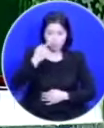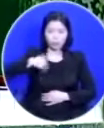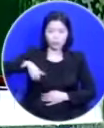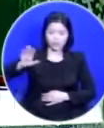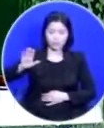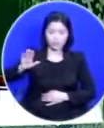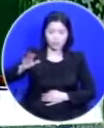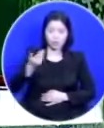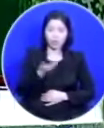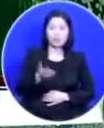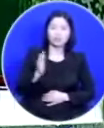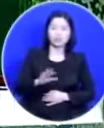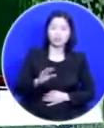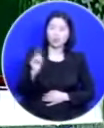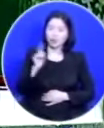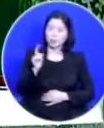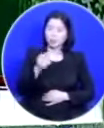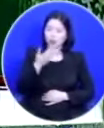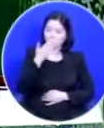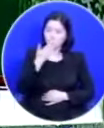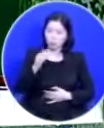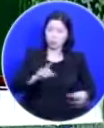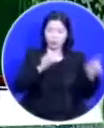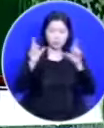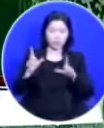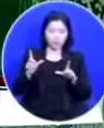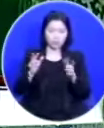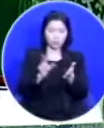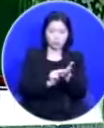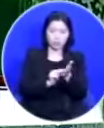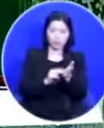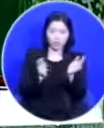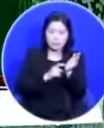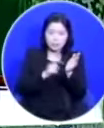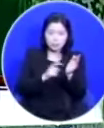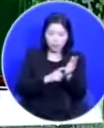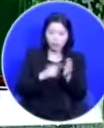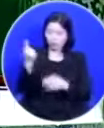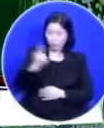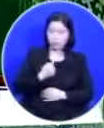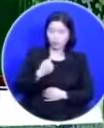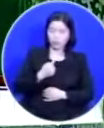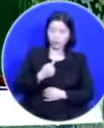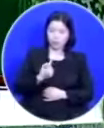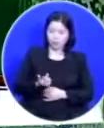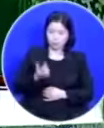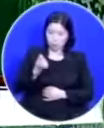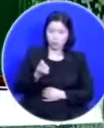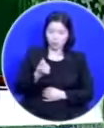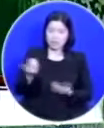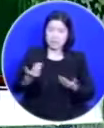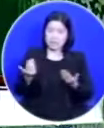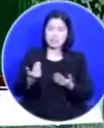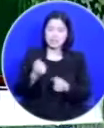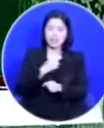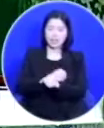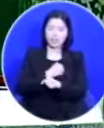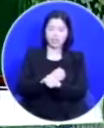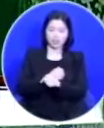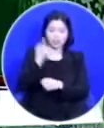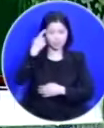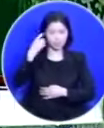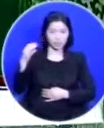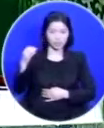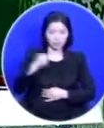그런데 뭔가 먹고 살아야 되는 문제가 다급해 오니까 일단 일을 해야 되겠다는 생각으로 일을 시작을